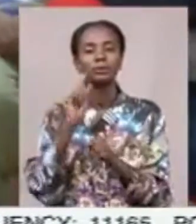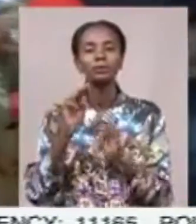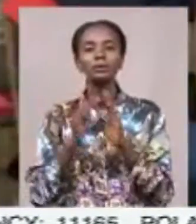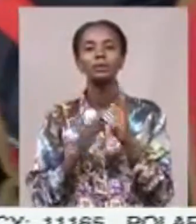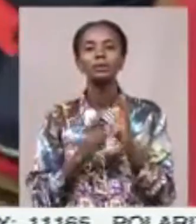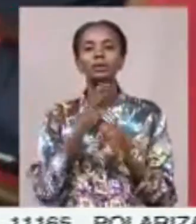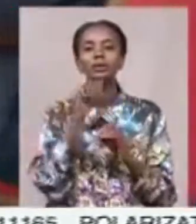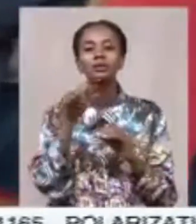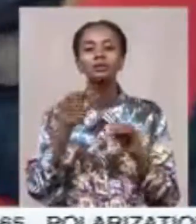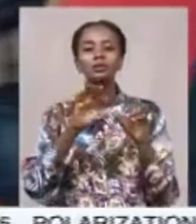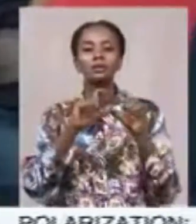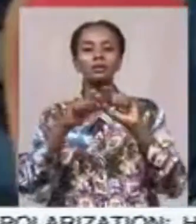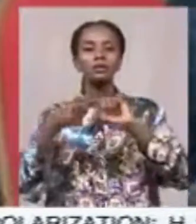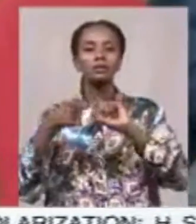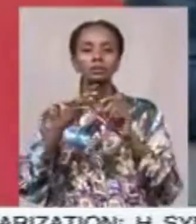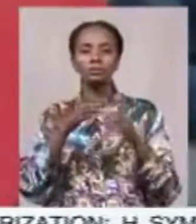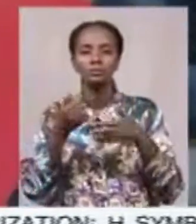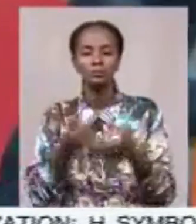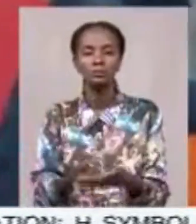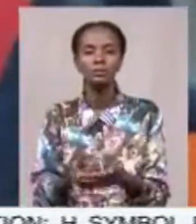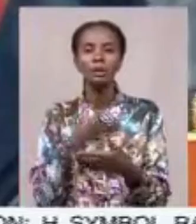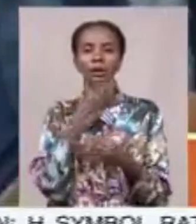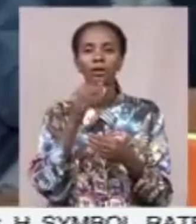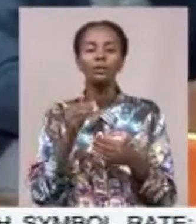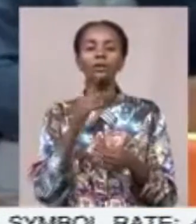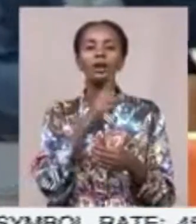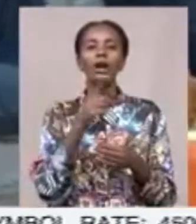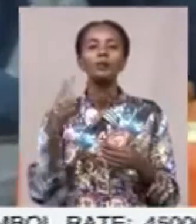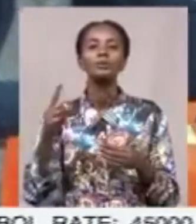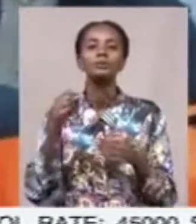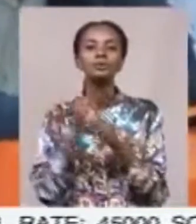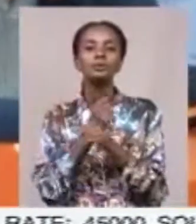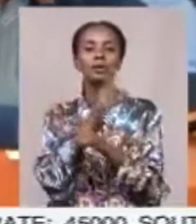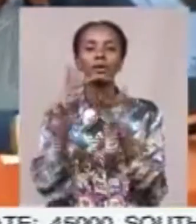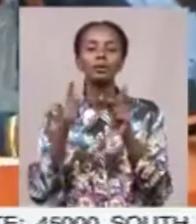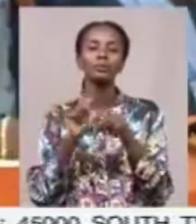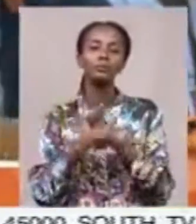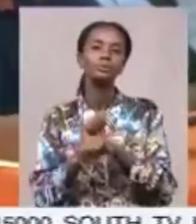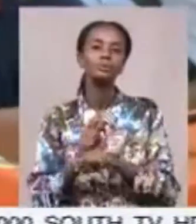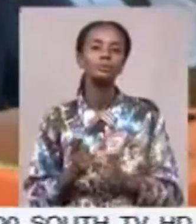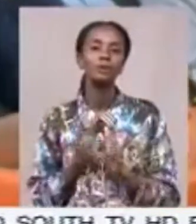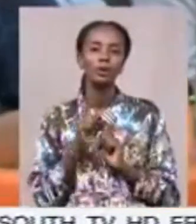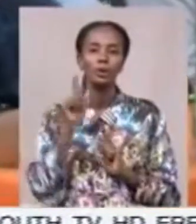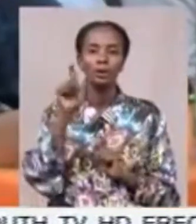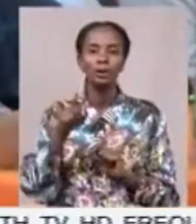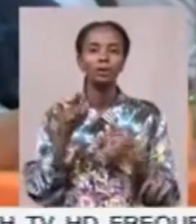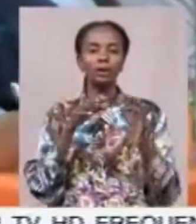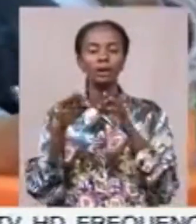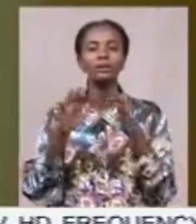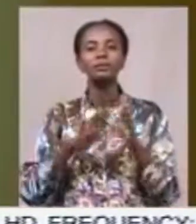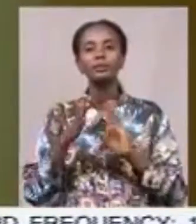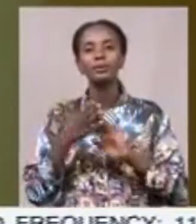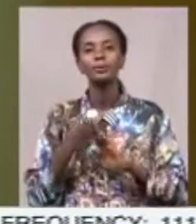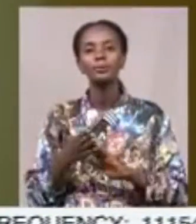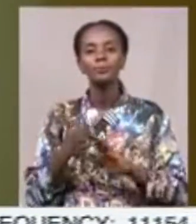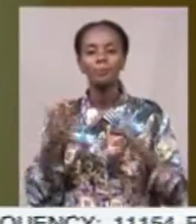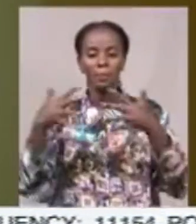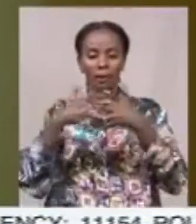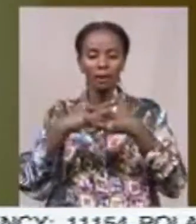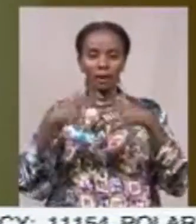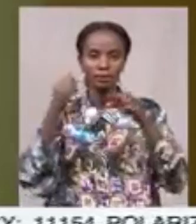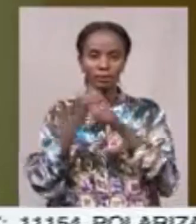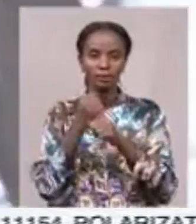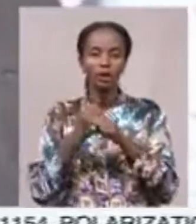የሴት ሰንሰለቱን የሚያጠናክረው ጥናት በእያንዳንዱ ሴክተር ተቋማት ውስጥ ሊኖር የሚገባ የተገለጸ ሲሆን ተቀናጅቶ